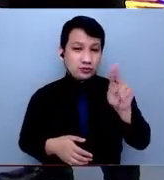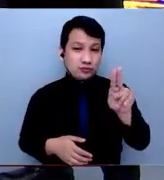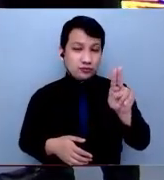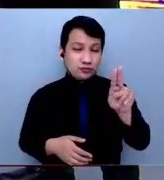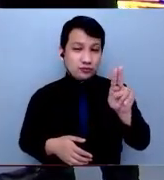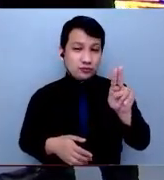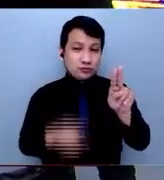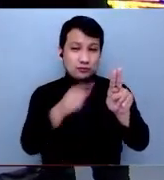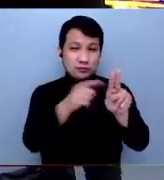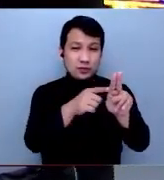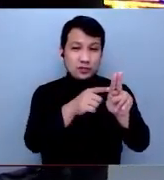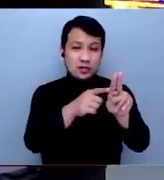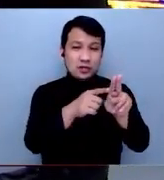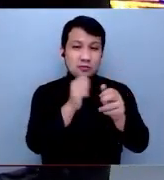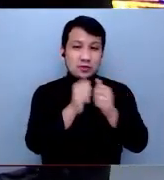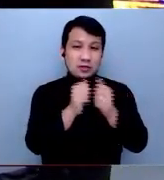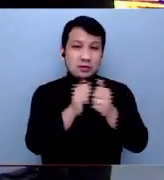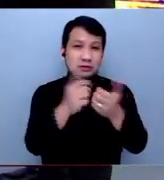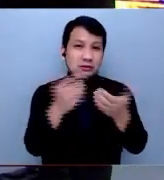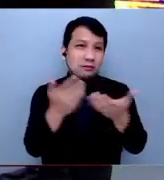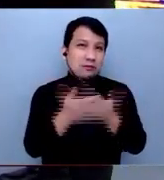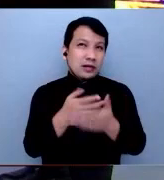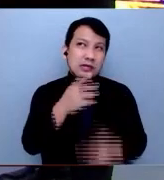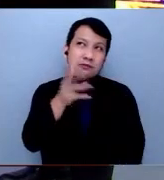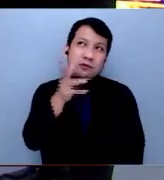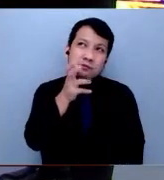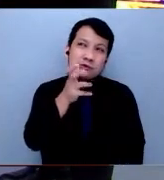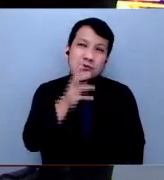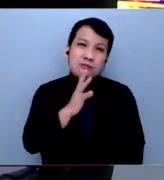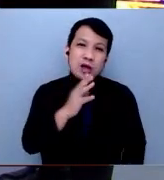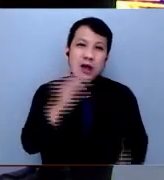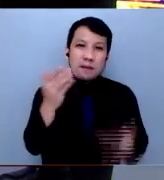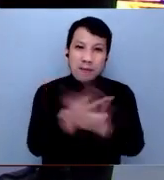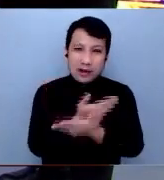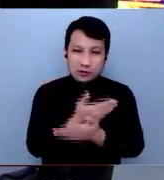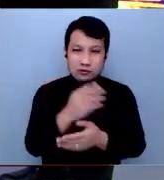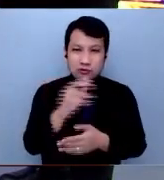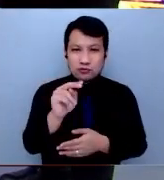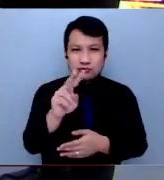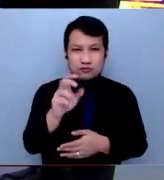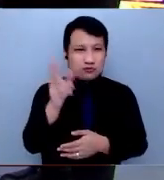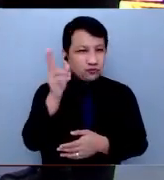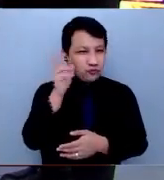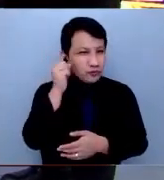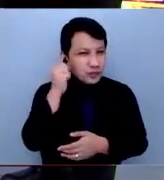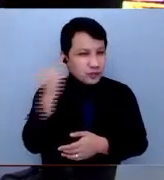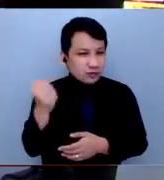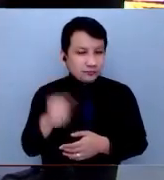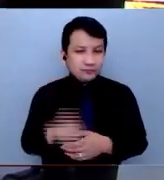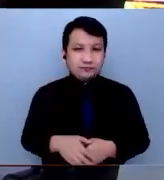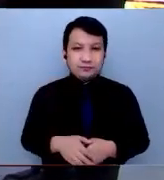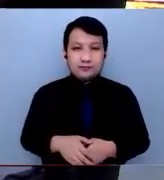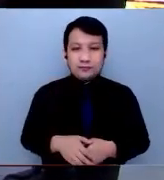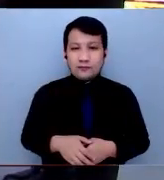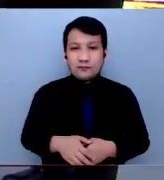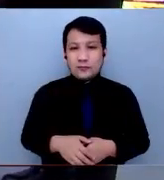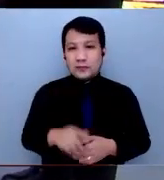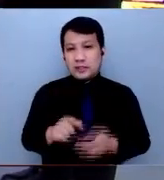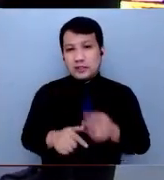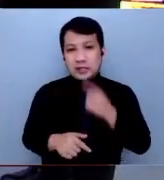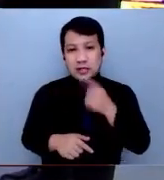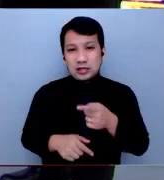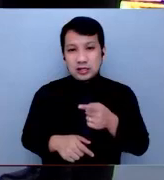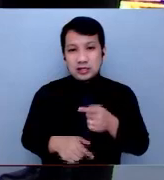ang new ay parang new or bago yung tunog. Samantalang ang 14 na letra naman na ang